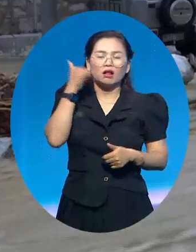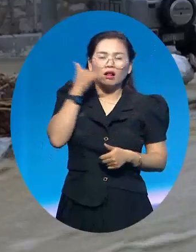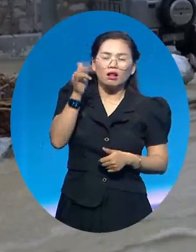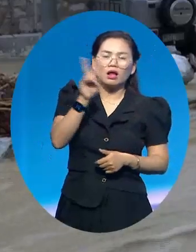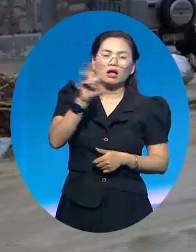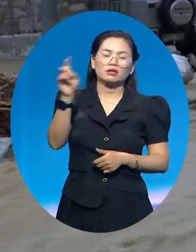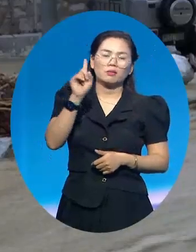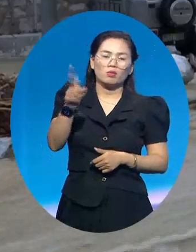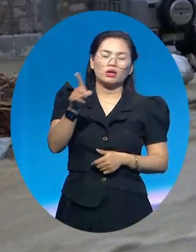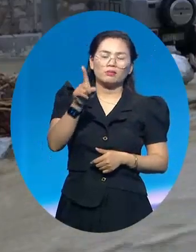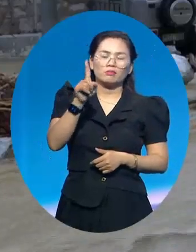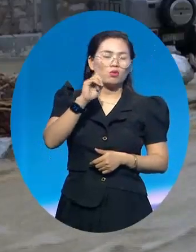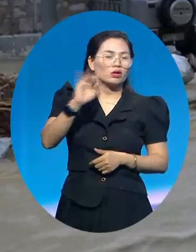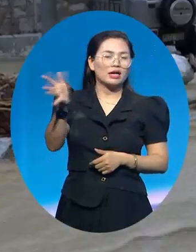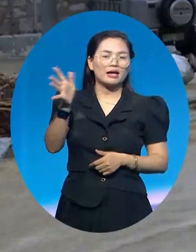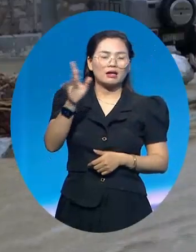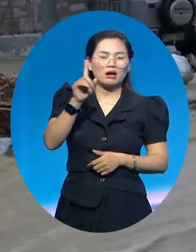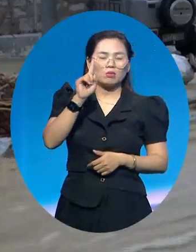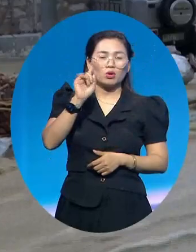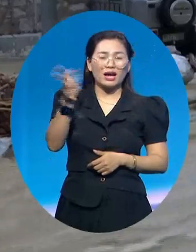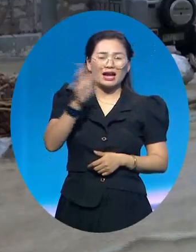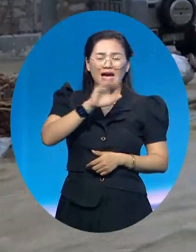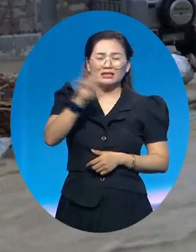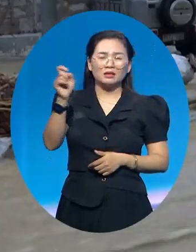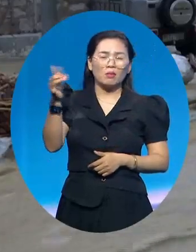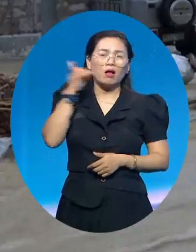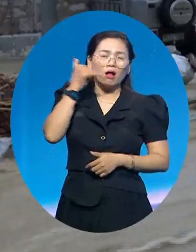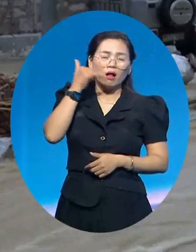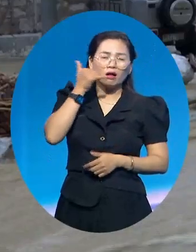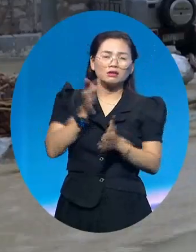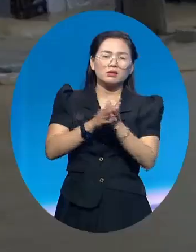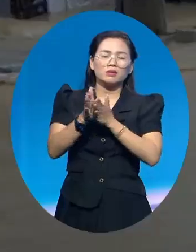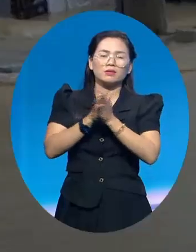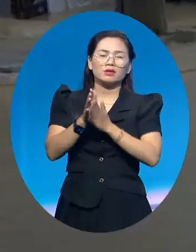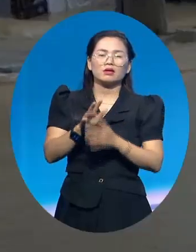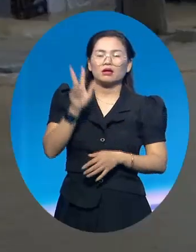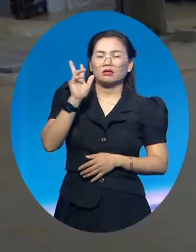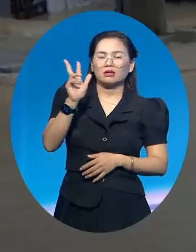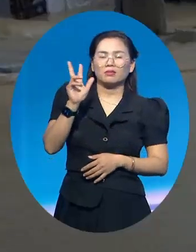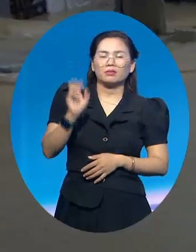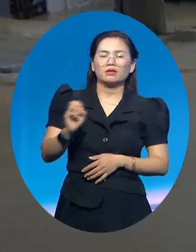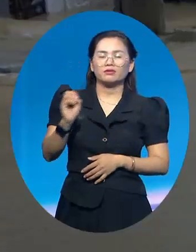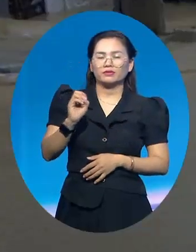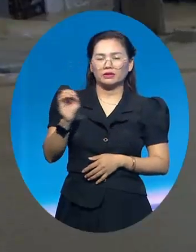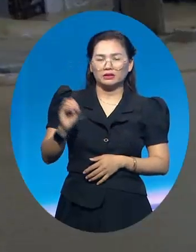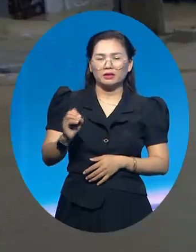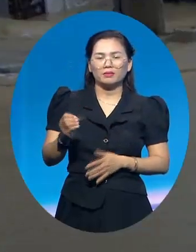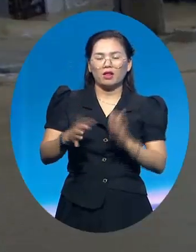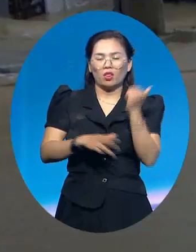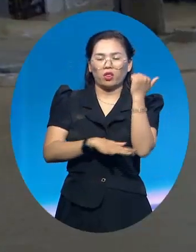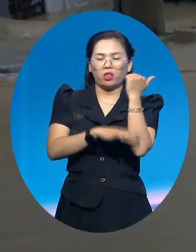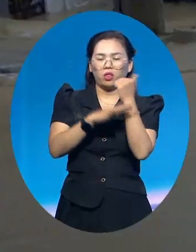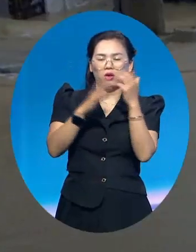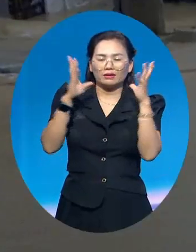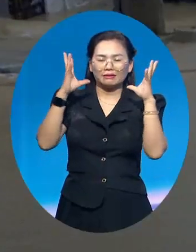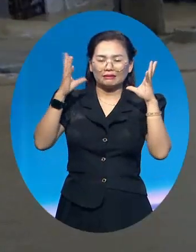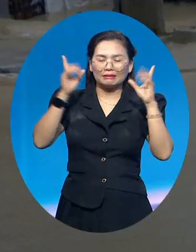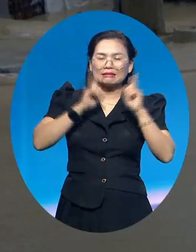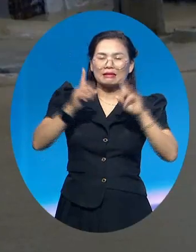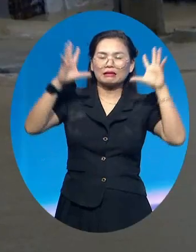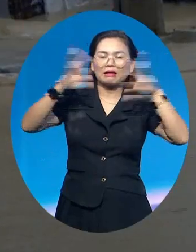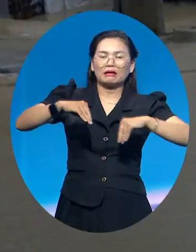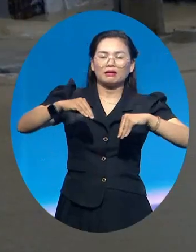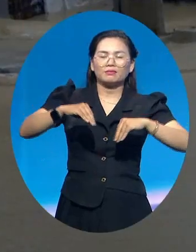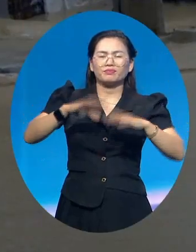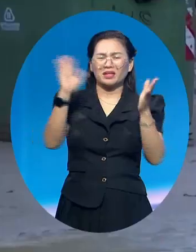giúp. Theo thị trưởng Volos, tình trạng mất điện do bão và lũ lụt đã khiến 80% thành phố này chìm trong bóng tối. Bão